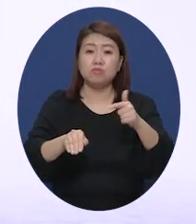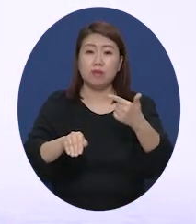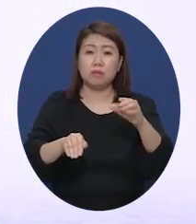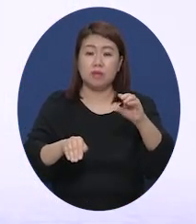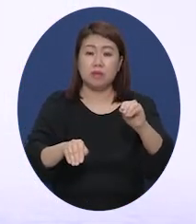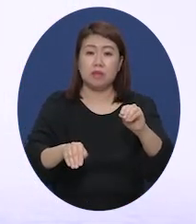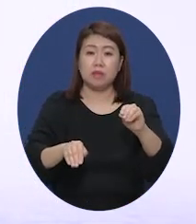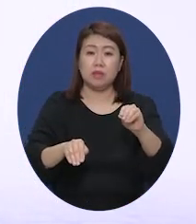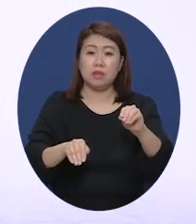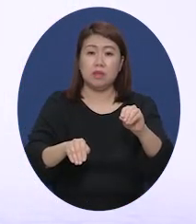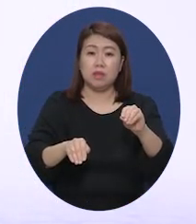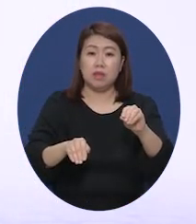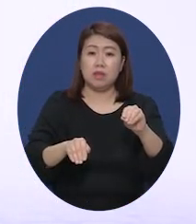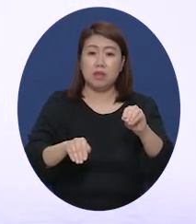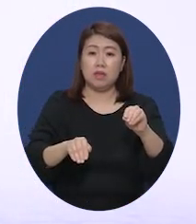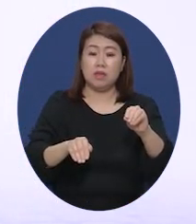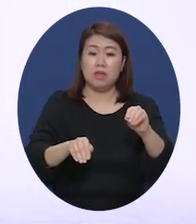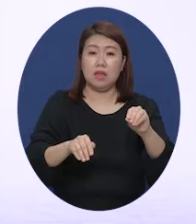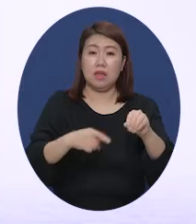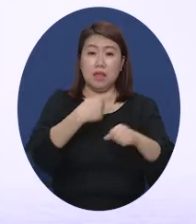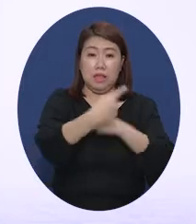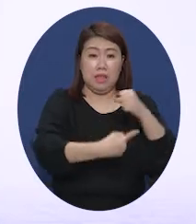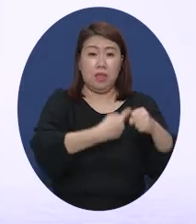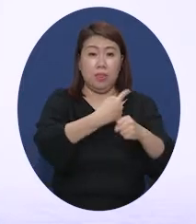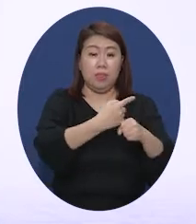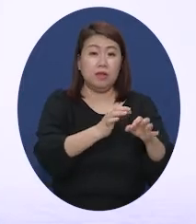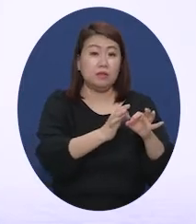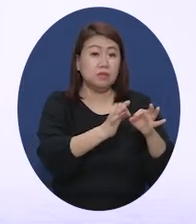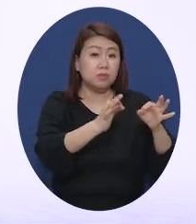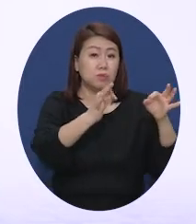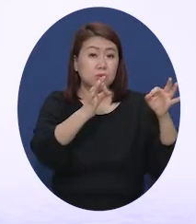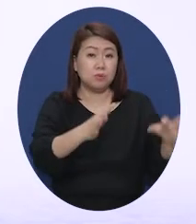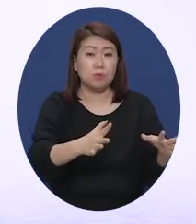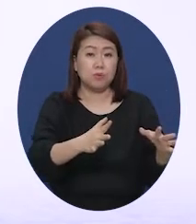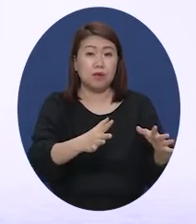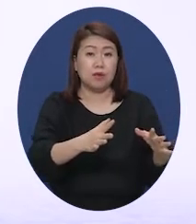한 600만 대가 뿜어내는 것이 연간